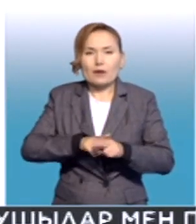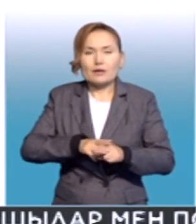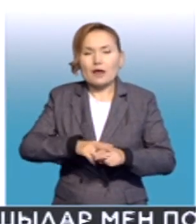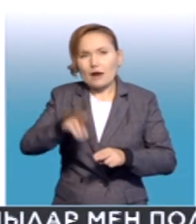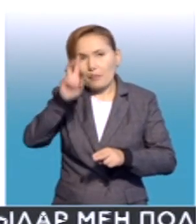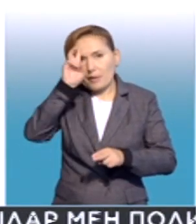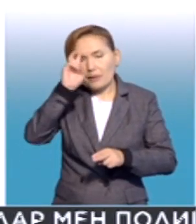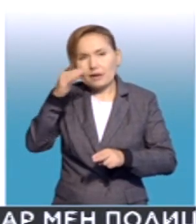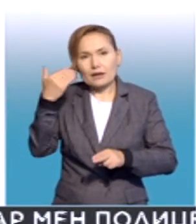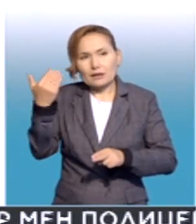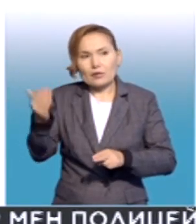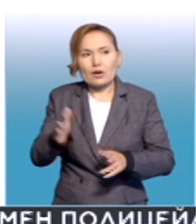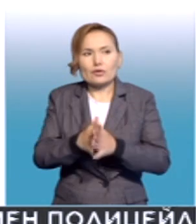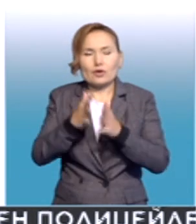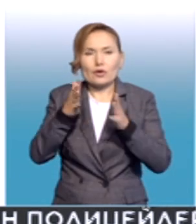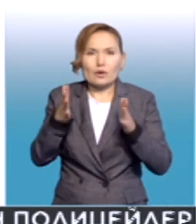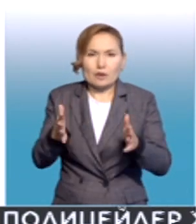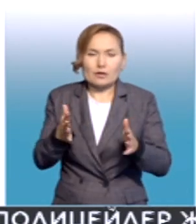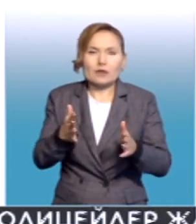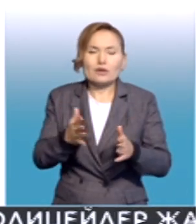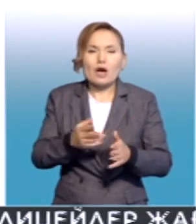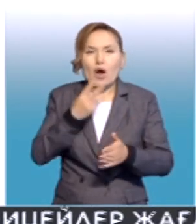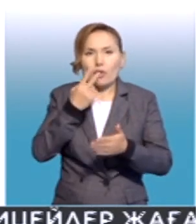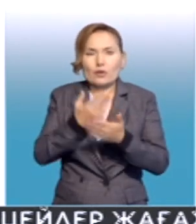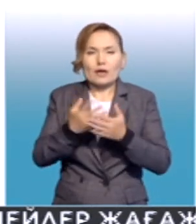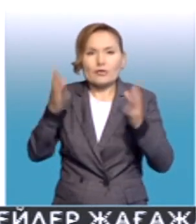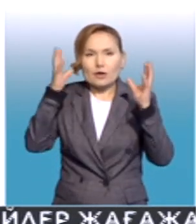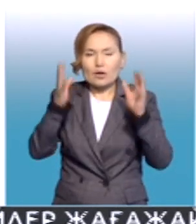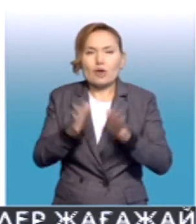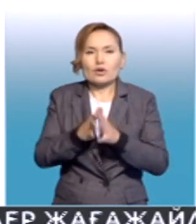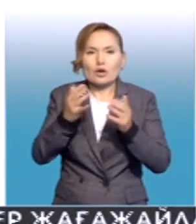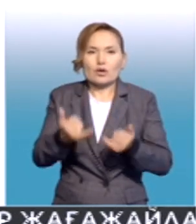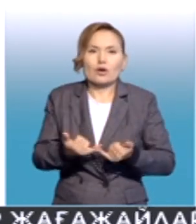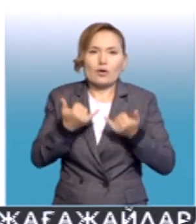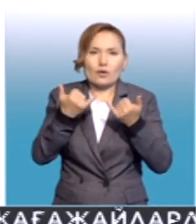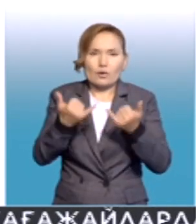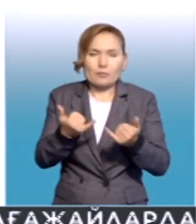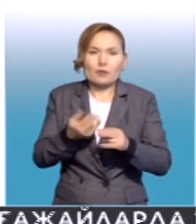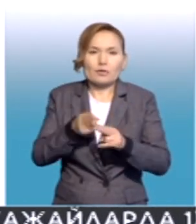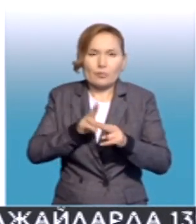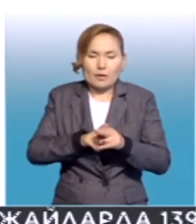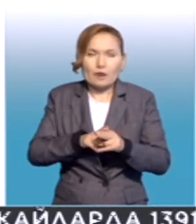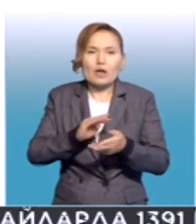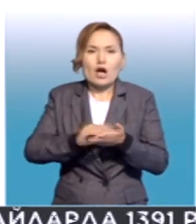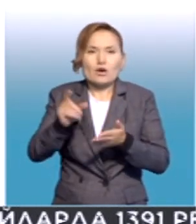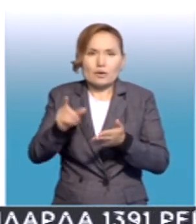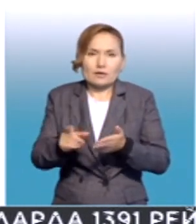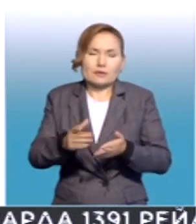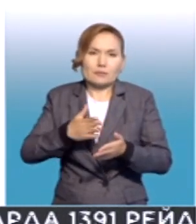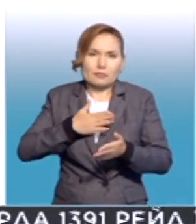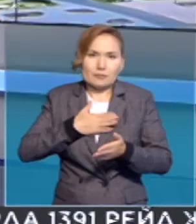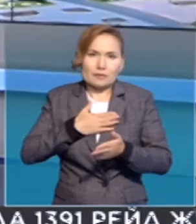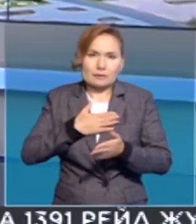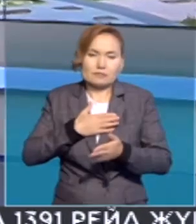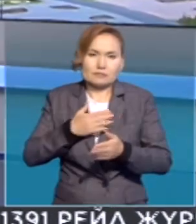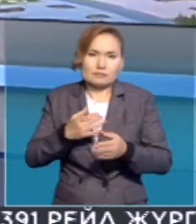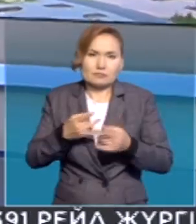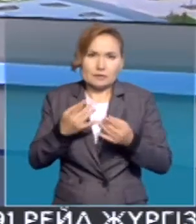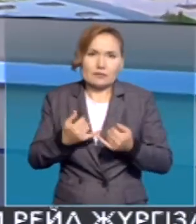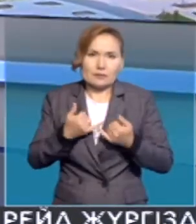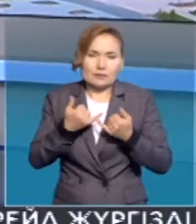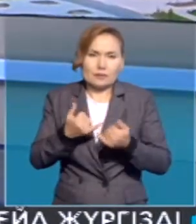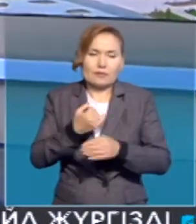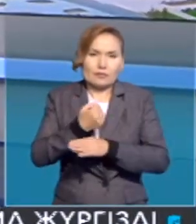мемлекет тарапынан көрсетілген радиоға деген үлкен құрмет, сенім, жүктелген міндет.